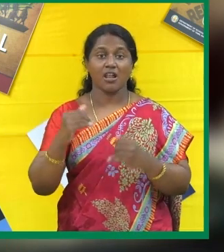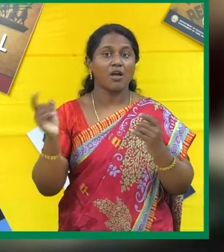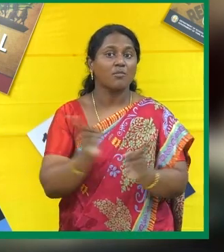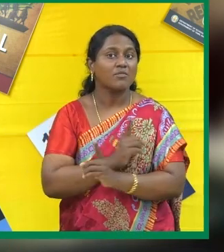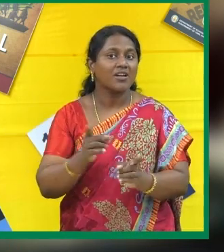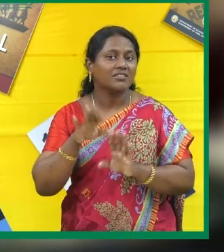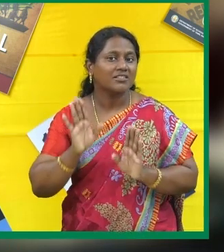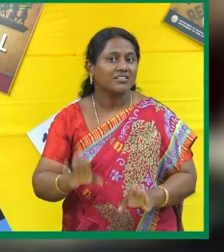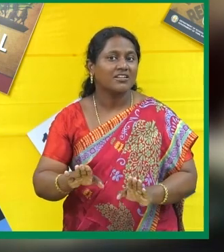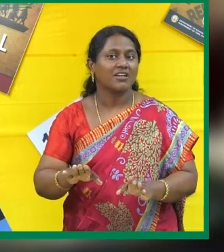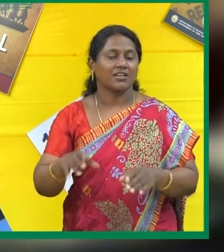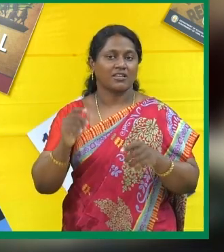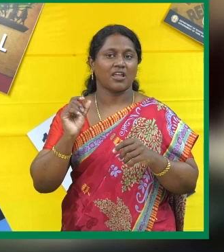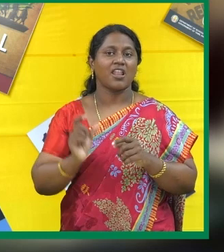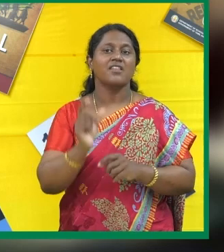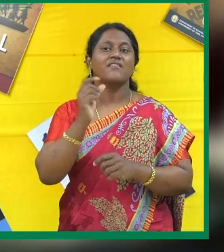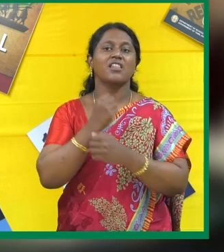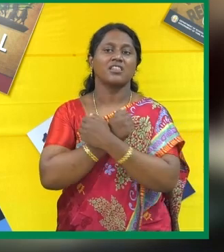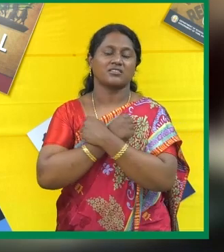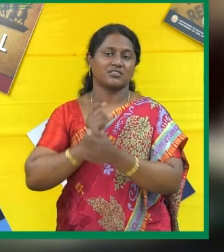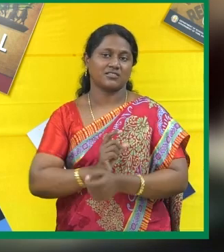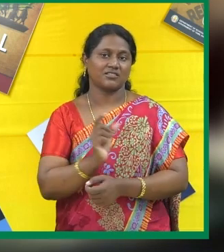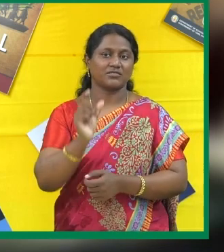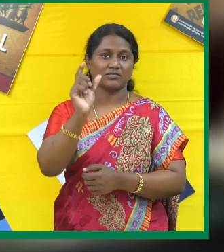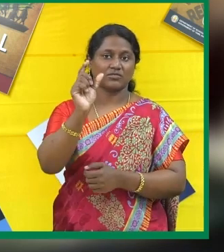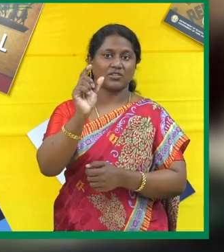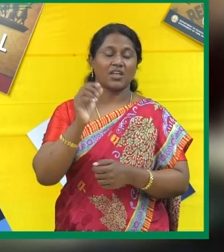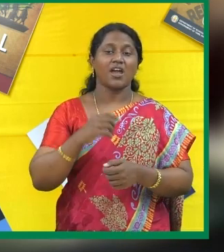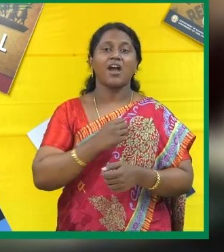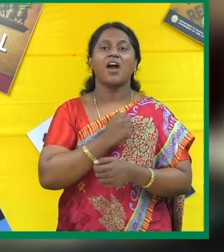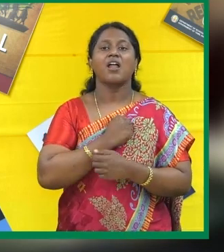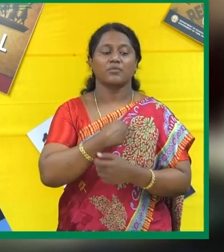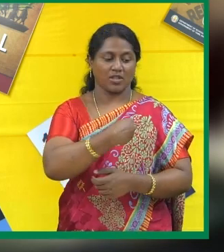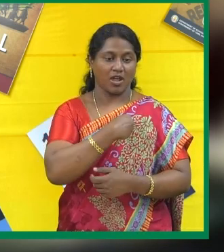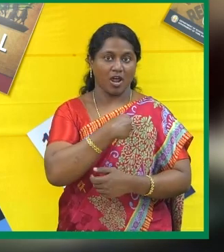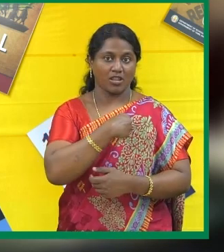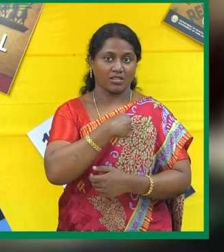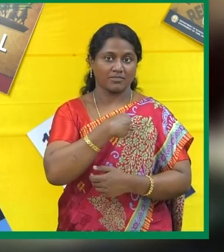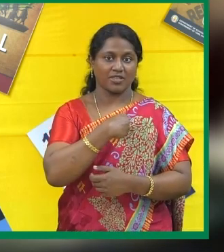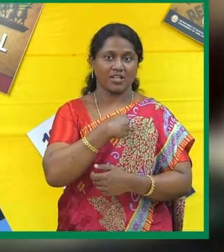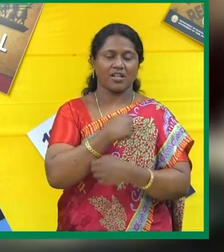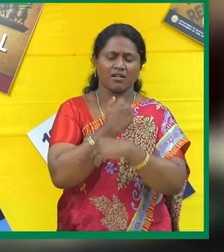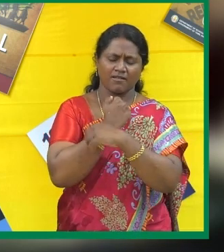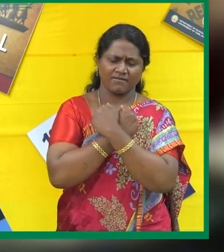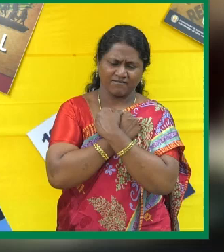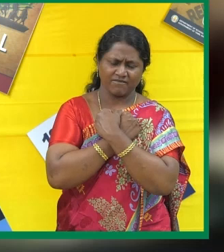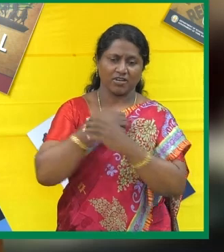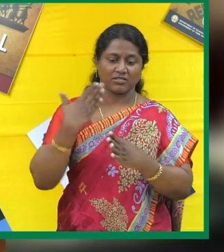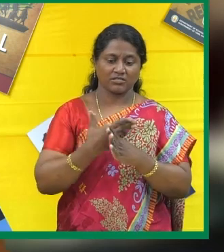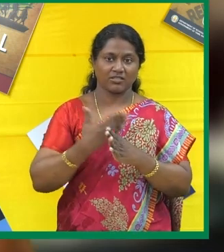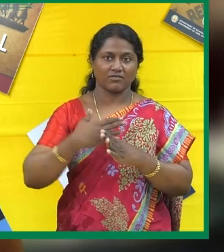the importance of the willingness. ஸோ அன்ரிலக்டன்ட் சோல், நம்மளோட சோல் ஆன்மா வந்து வில்லிங்காக எதையுமே